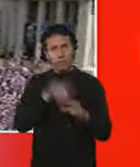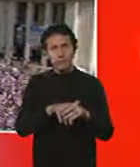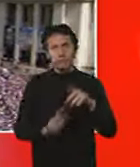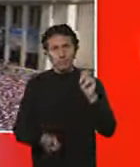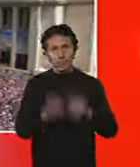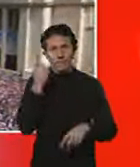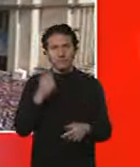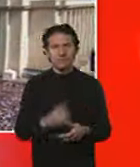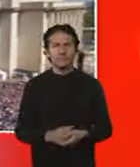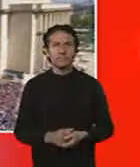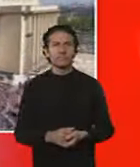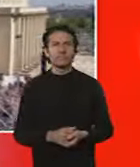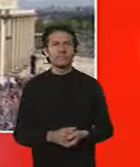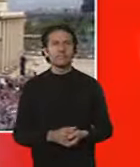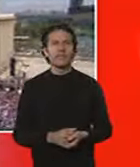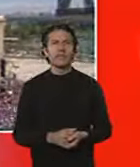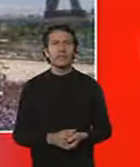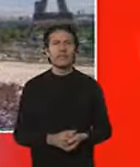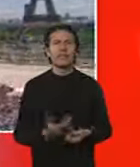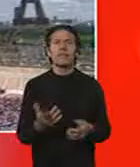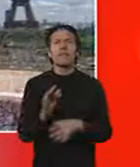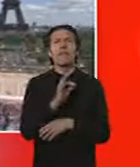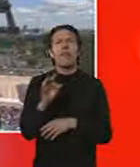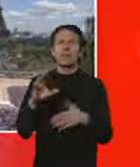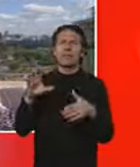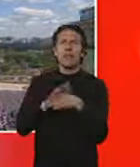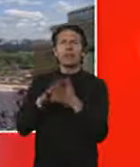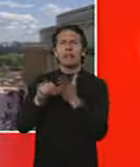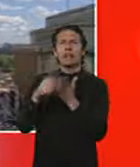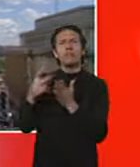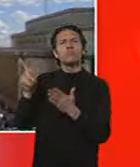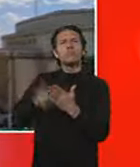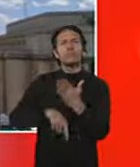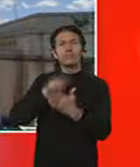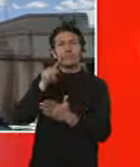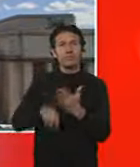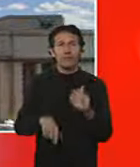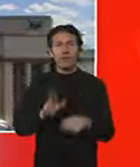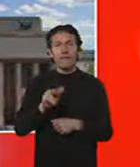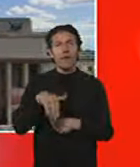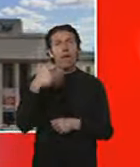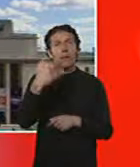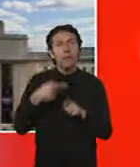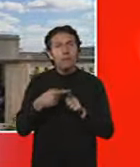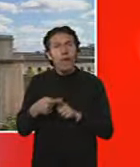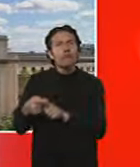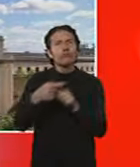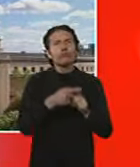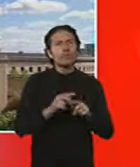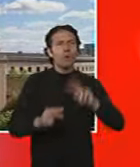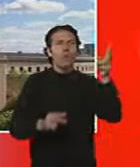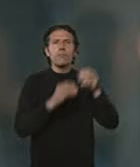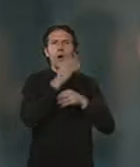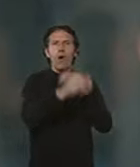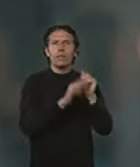identité si on conteste à la France son identité qu'aurons-nous à partager avec les autres identités dans